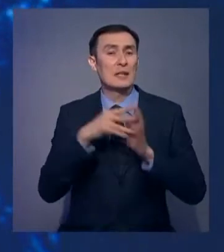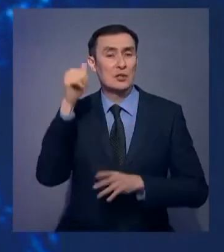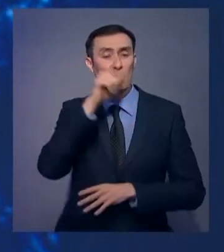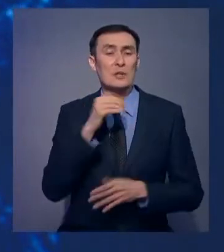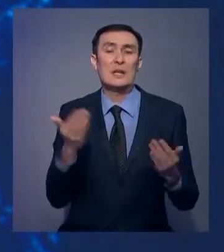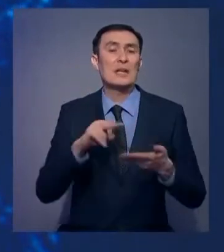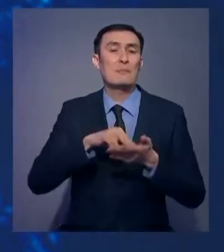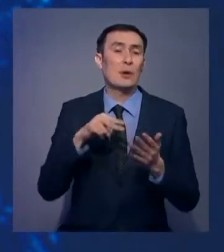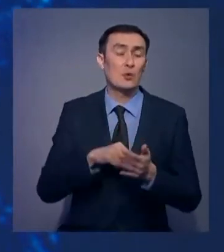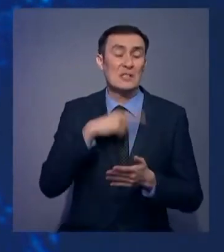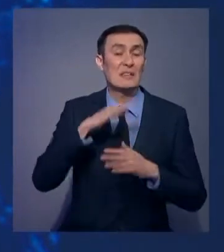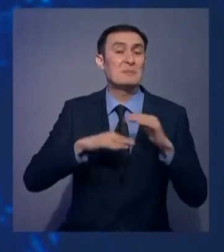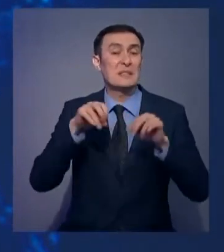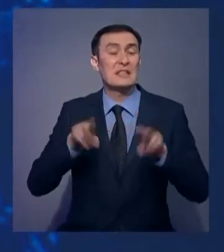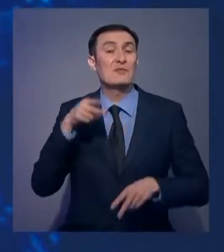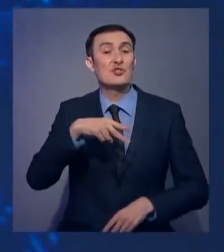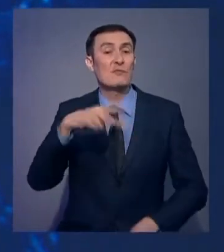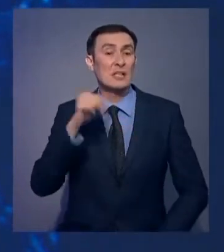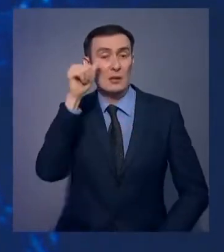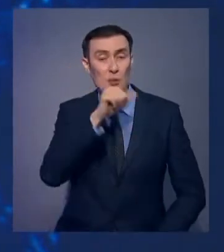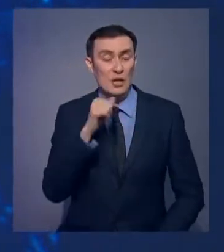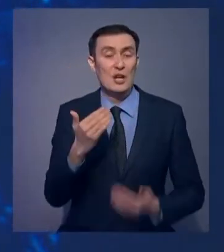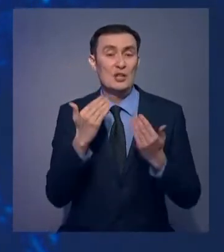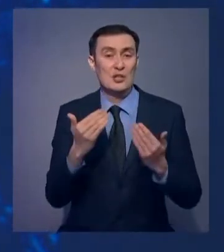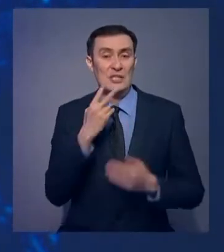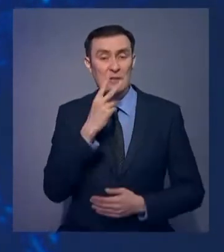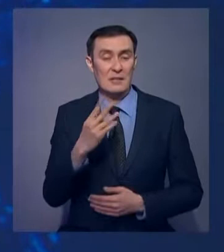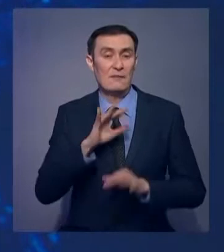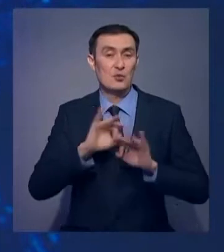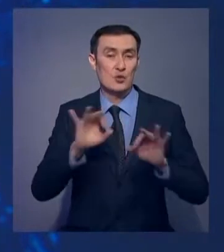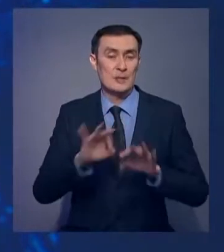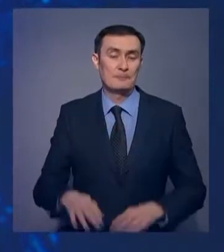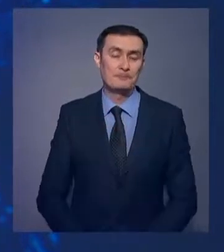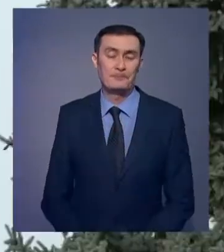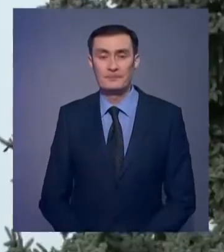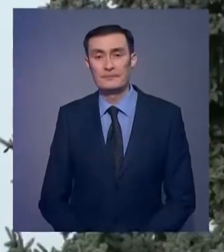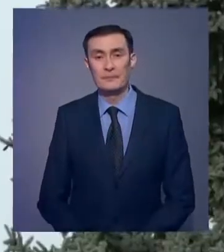2019-й, какие прогнозы дают эксперты на 2020 год, смотрите в нашем сюжете.